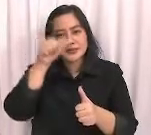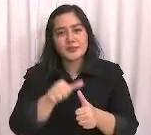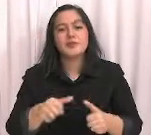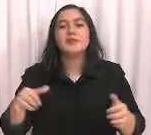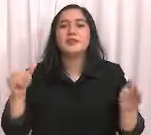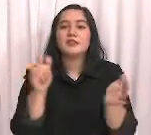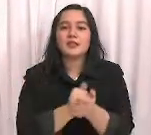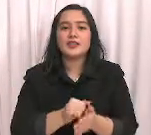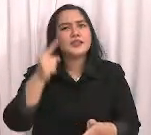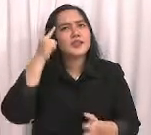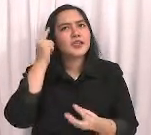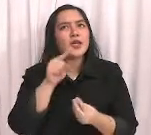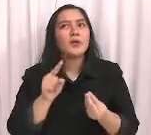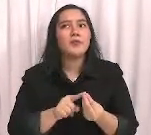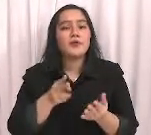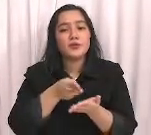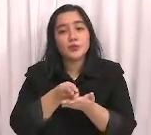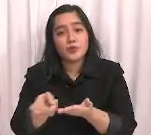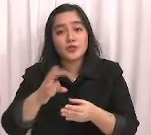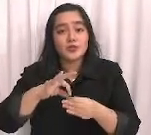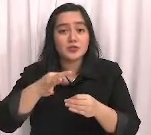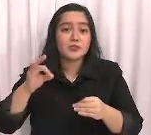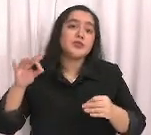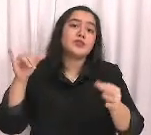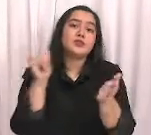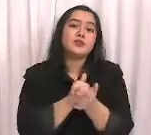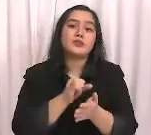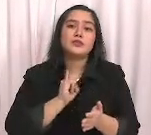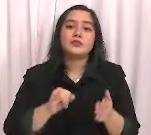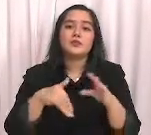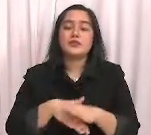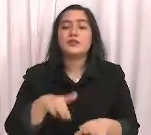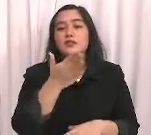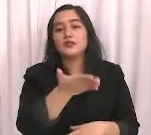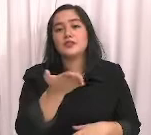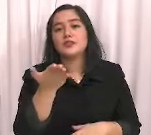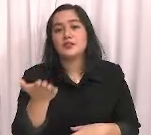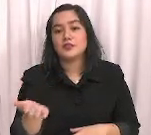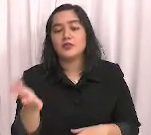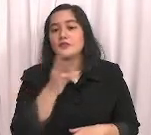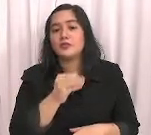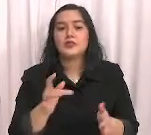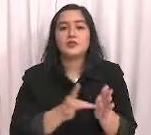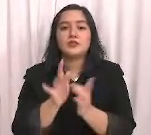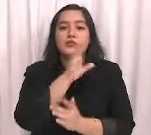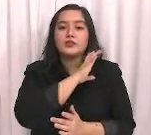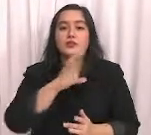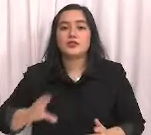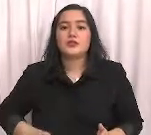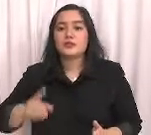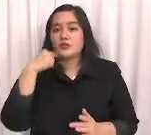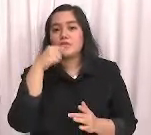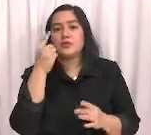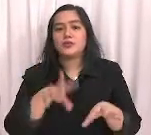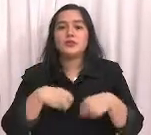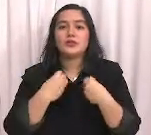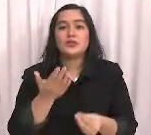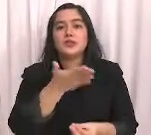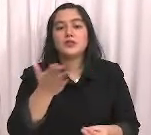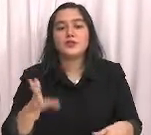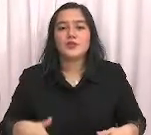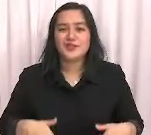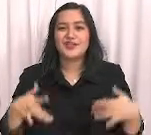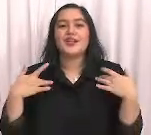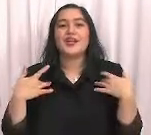you and Jesus Christ na nagbigay sa'yo ng bagong buhay, I think kayang-kaya